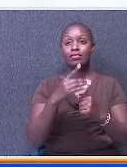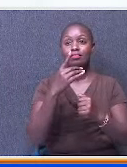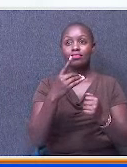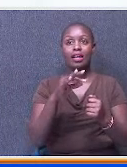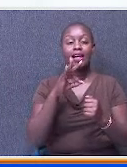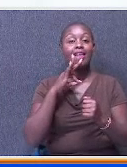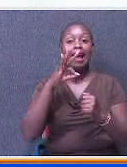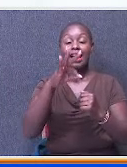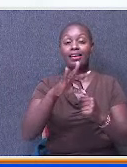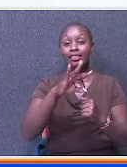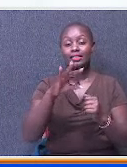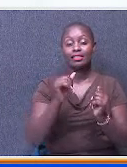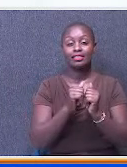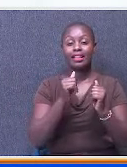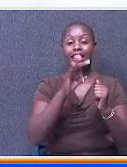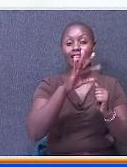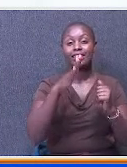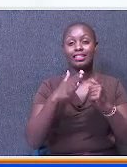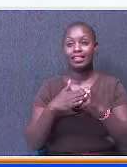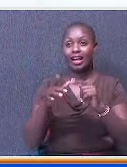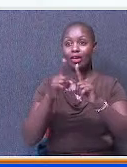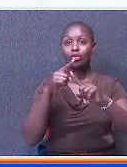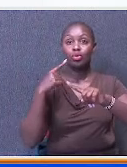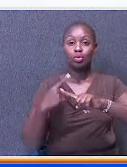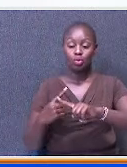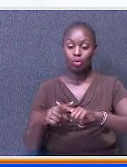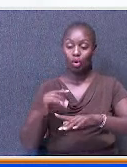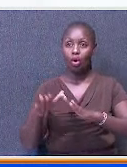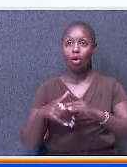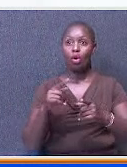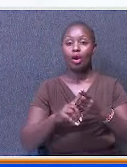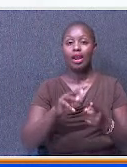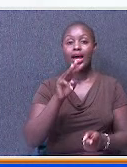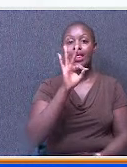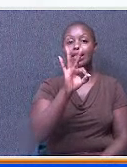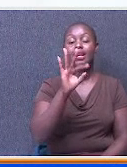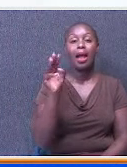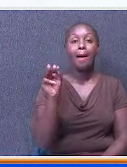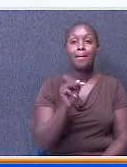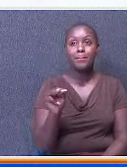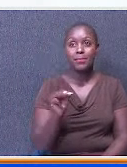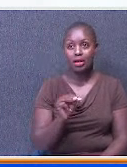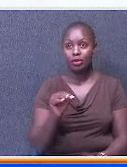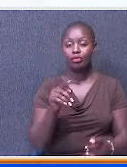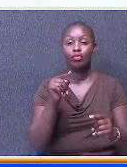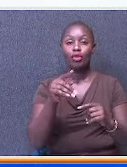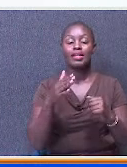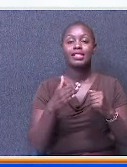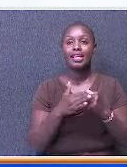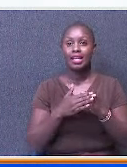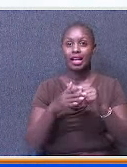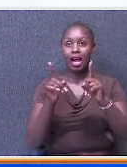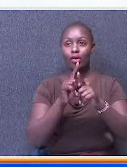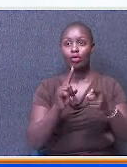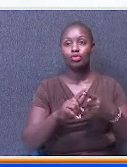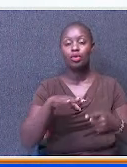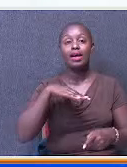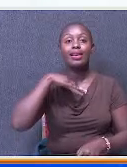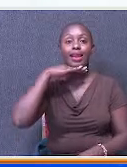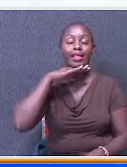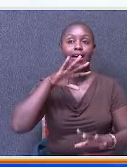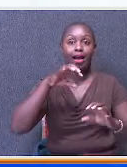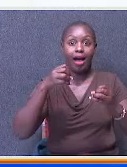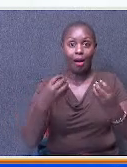1,339,253, huku idadi ya jumla ya maambukizi ikiwa 3,9,000 na idadi ya jumla ya vifo sasa